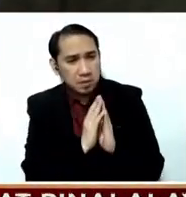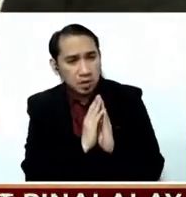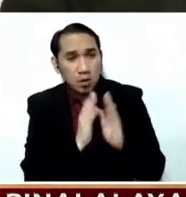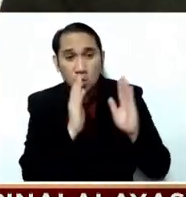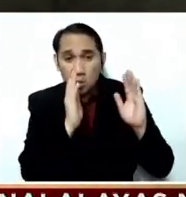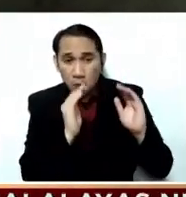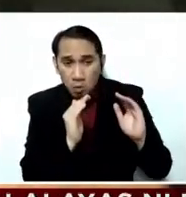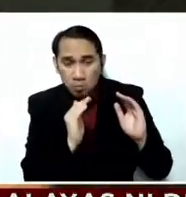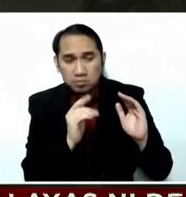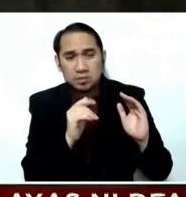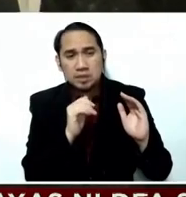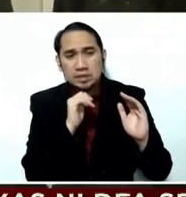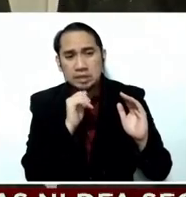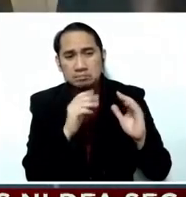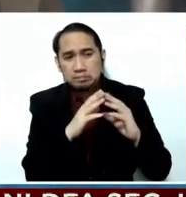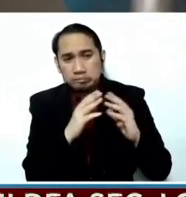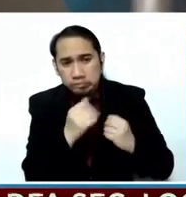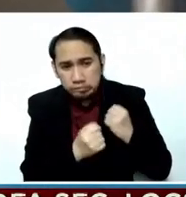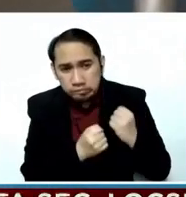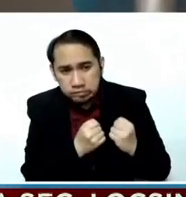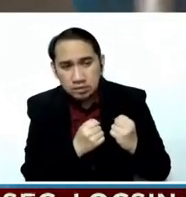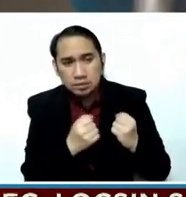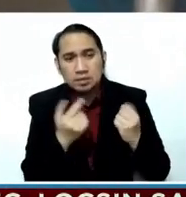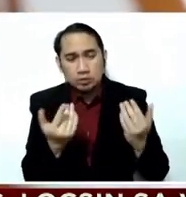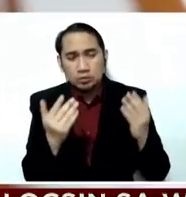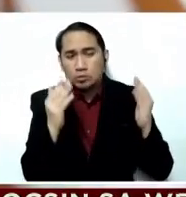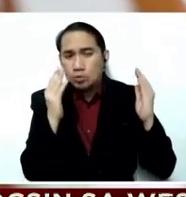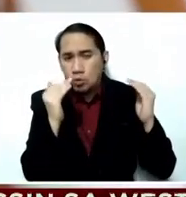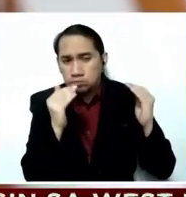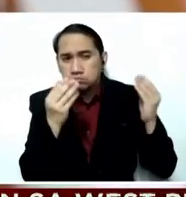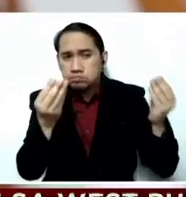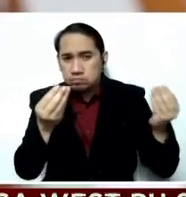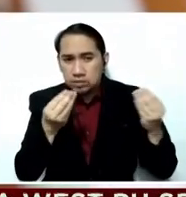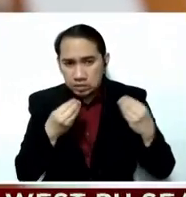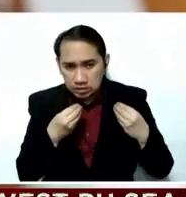maisakripisyo at dumating agad ang pinakahihintay na